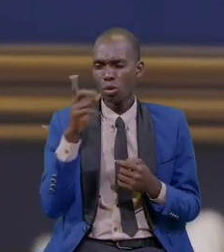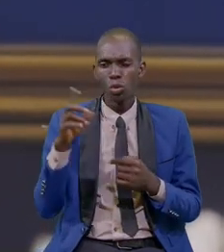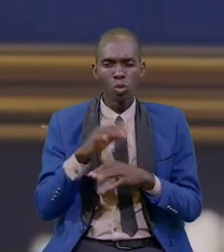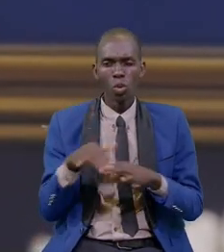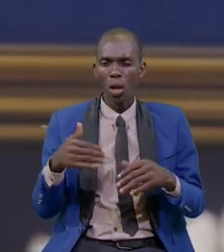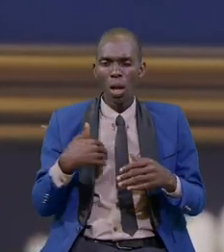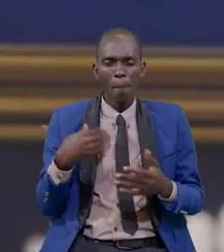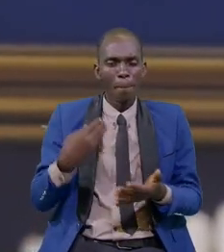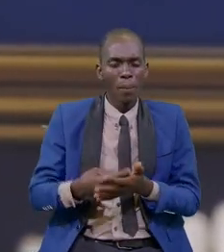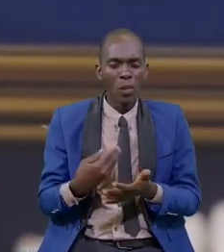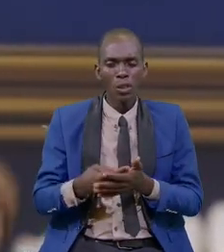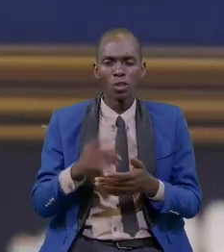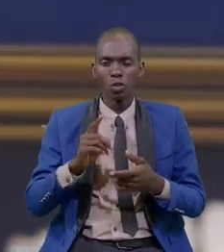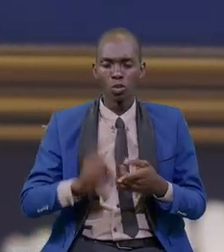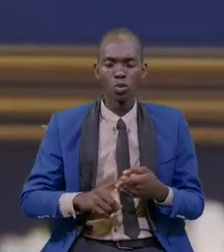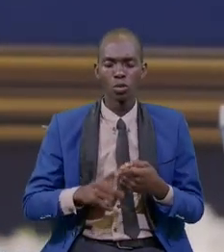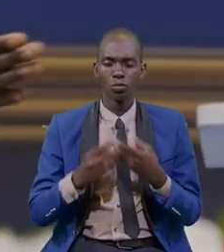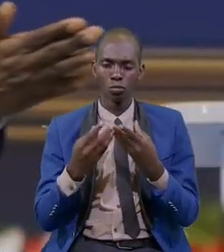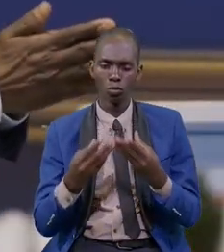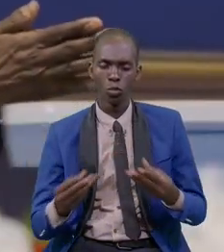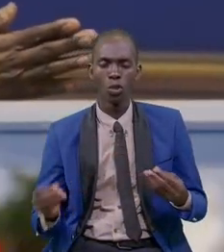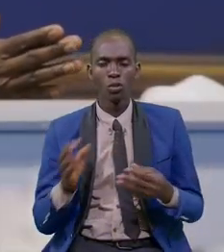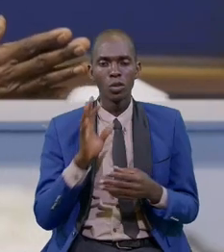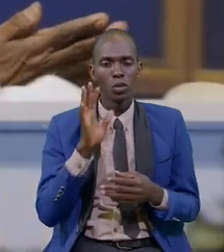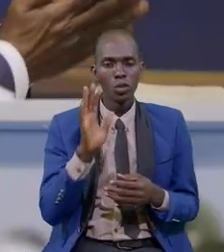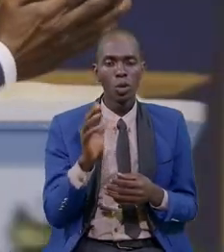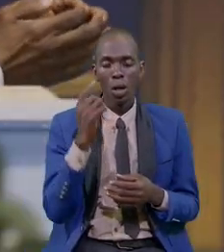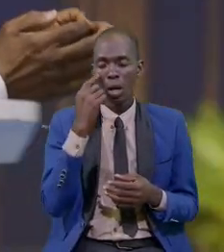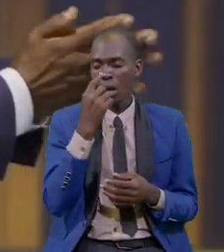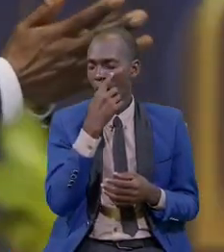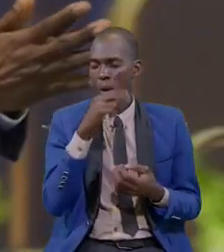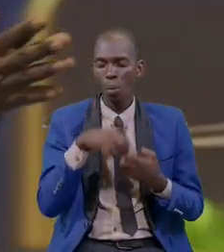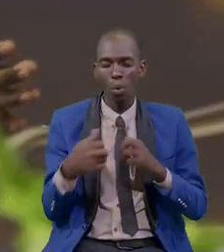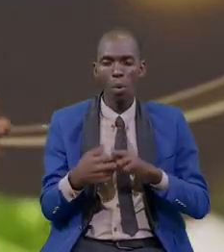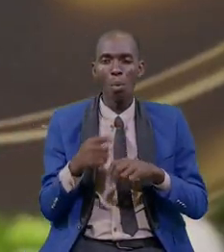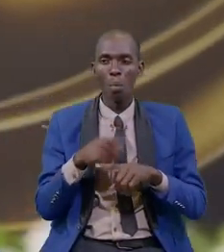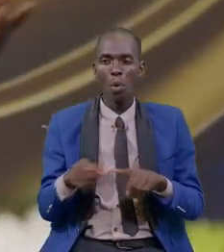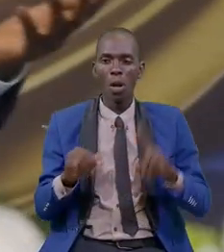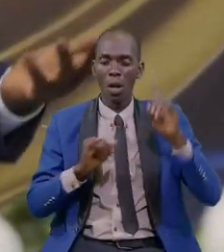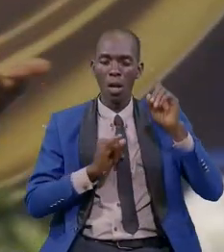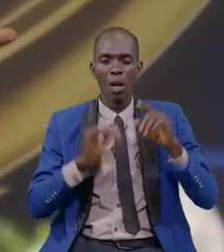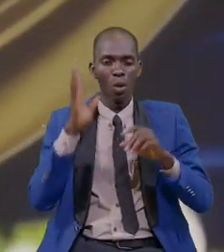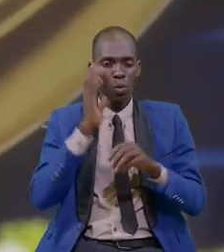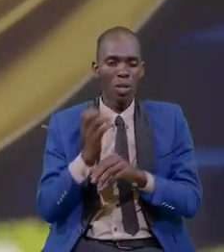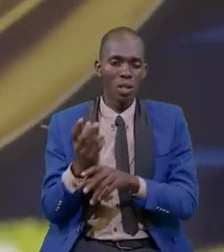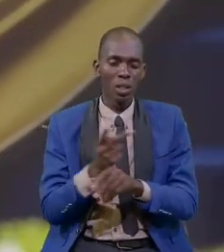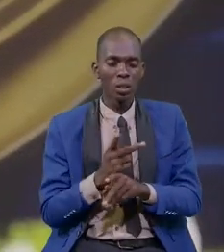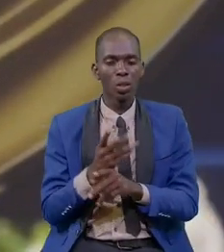œil. La maladie de ton œil, je vais payer pour le traitement. Il était l'œil de l'aveugle. Si Job